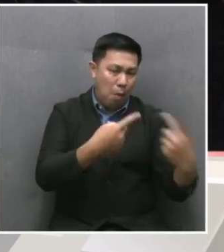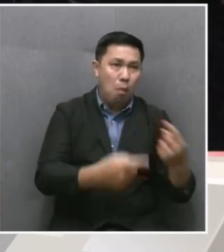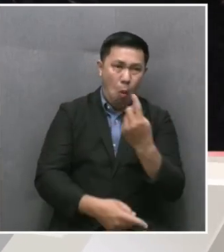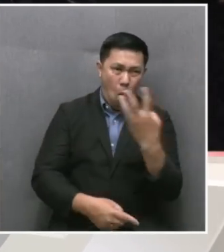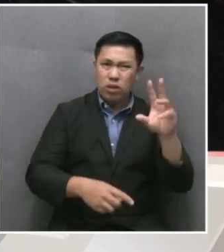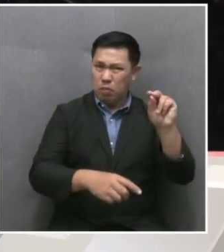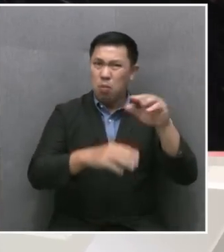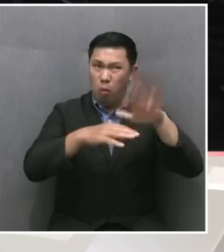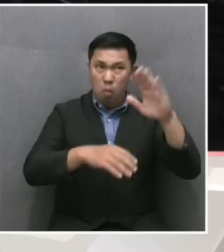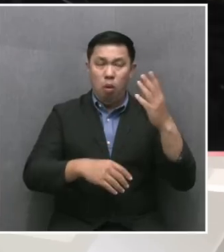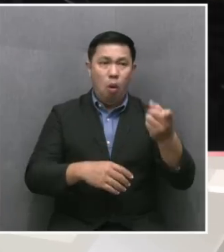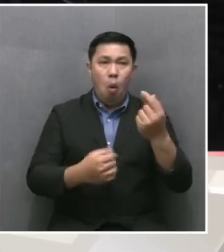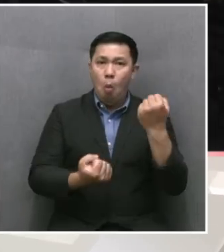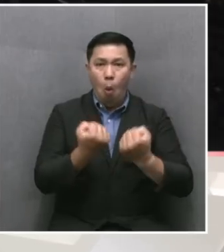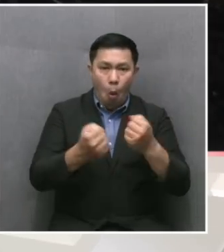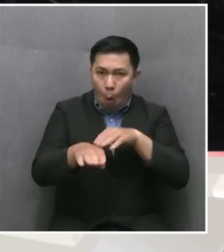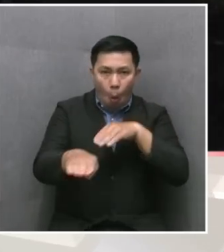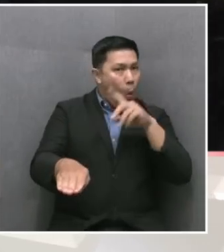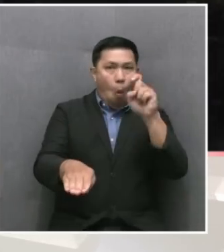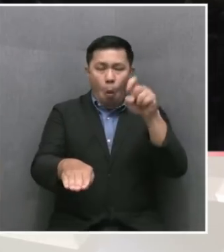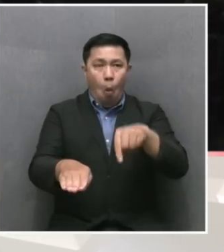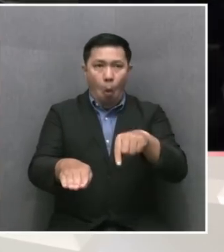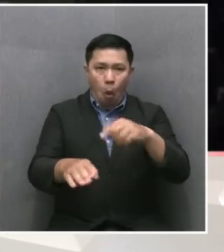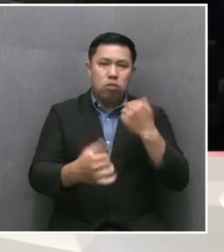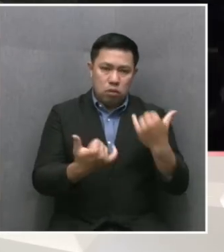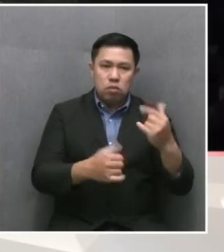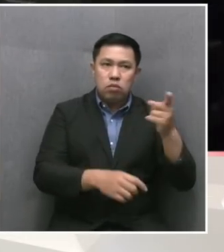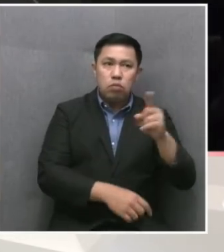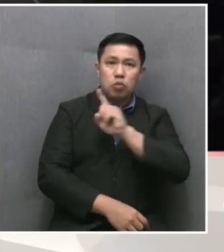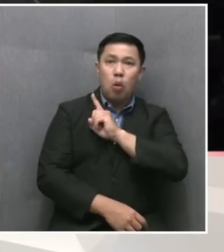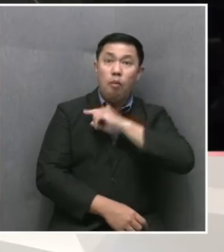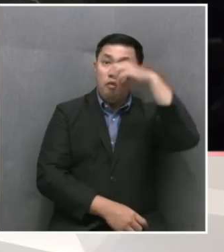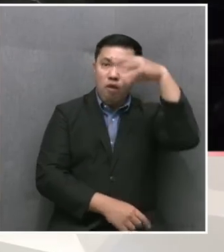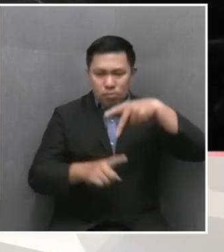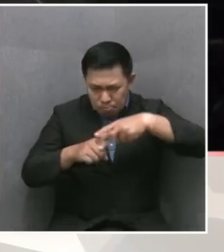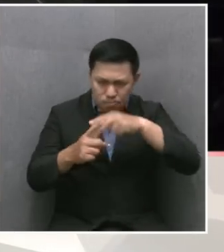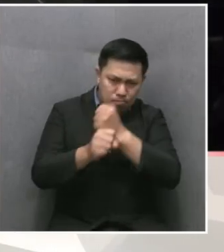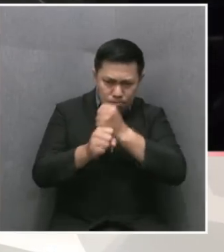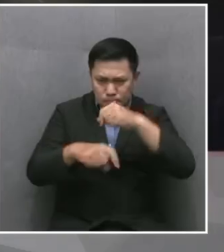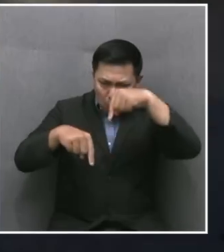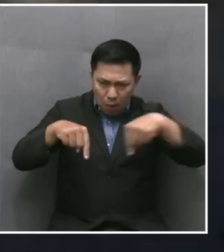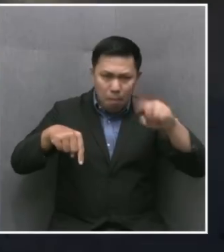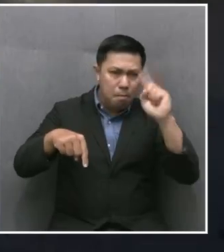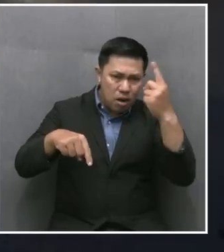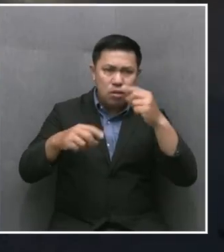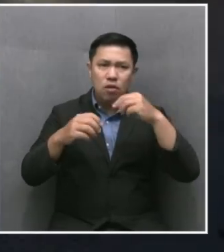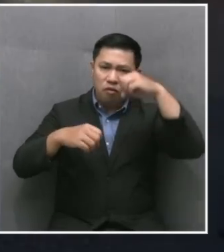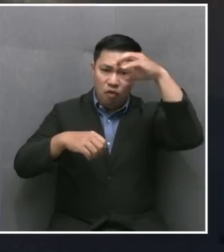จราจรเพื่อเข้าส่อมแซมและล่าสุดก็เริ่มที่จะปล่อยกระแสไฟฟ้าให้ประชาชนได้เริ่มใช้งานกันแล้วด้วยค่ะ